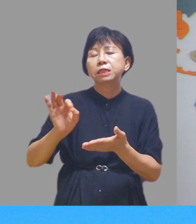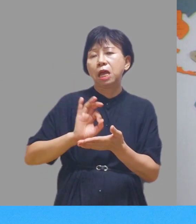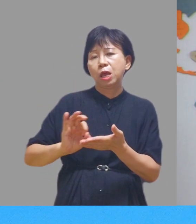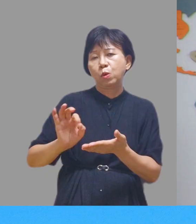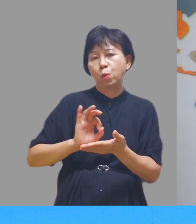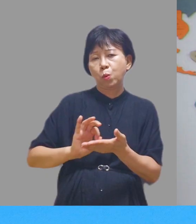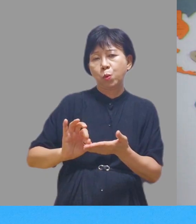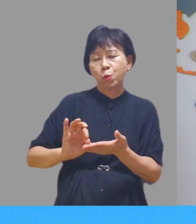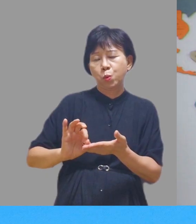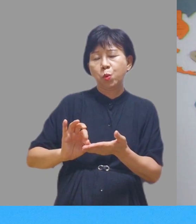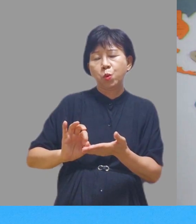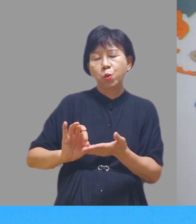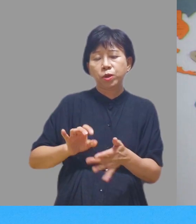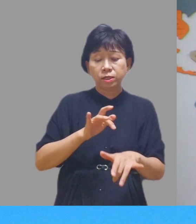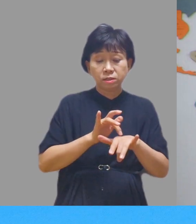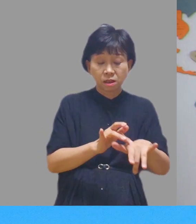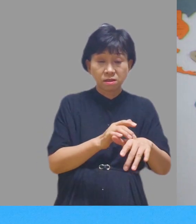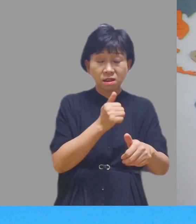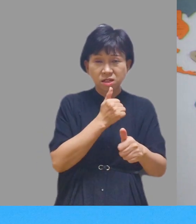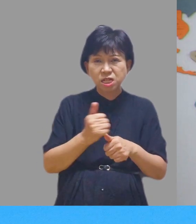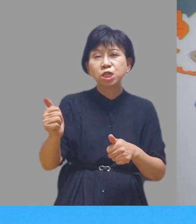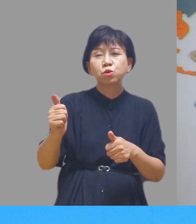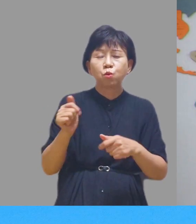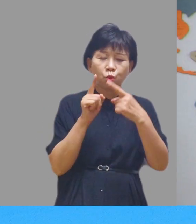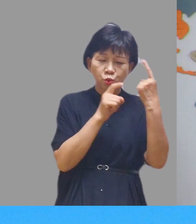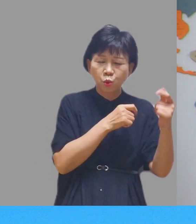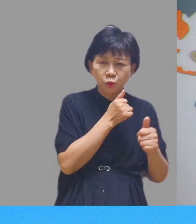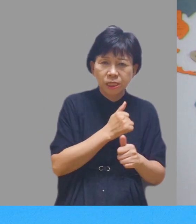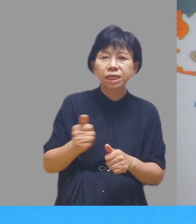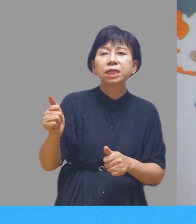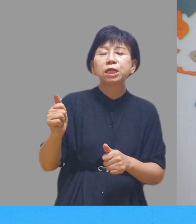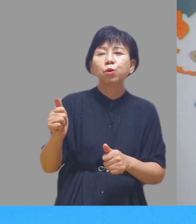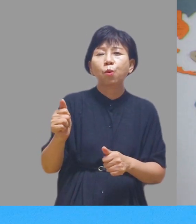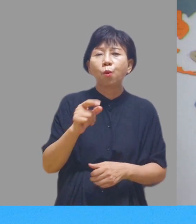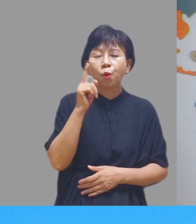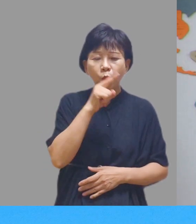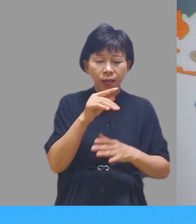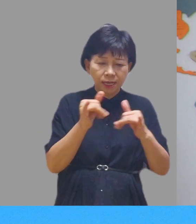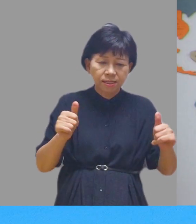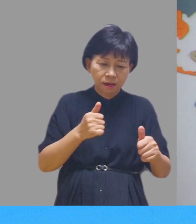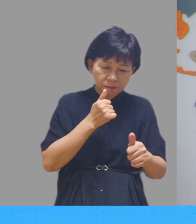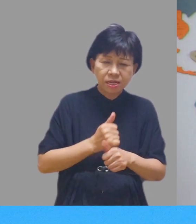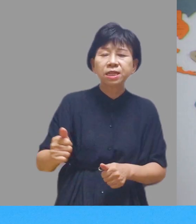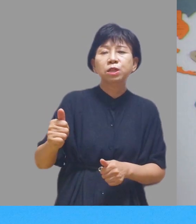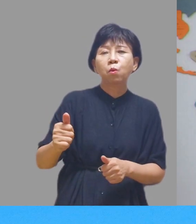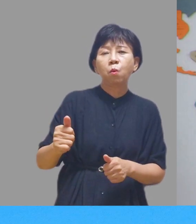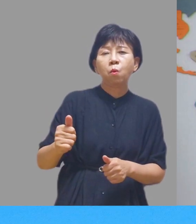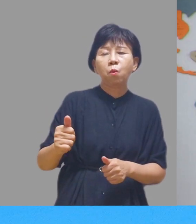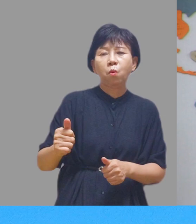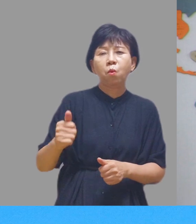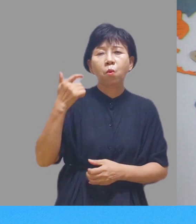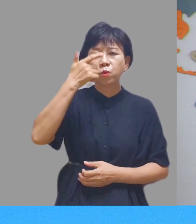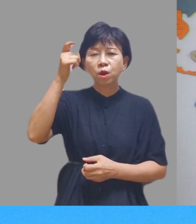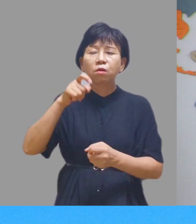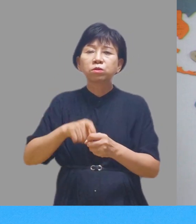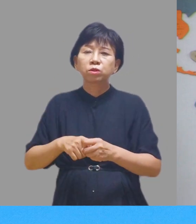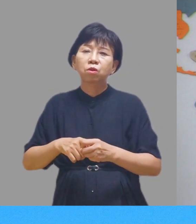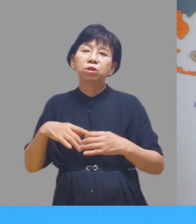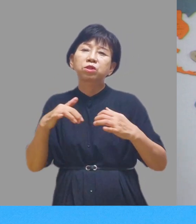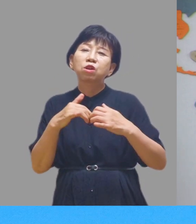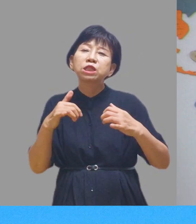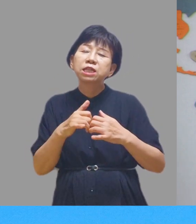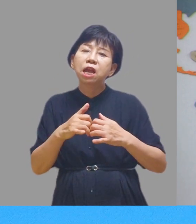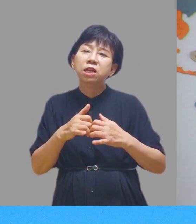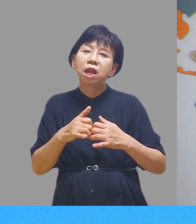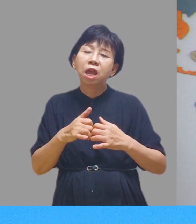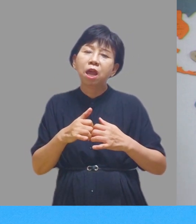하나님의 말씀을 마음에 잘 담아두어서 이 무기를 영적 전쟁에서 잘 사용해야 된다는 거죠.